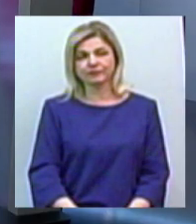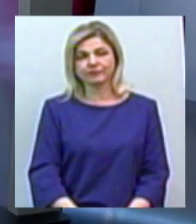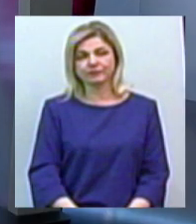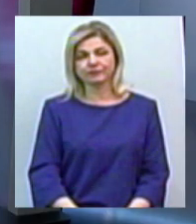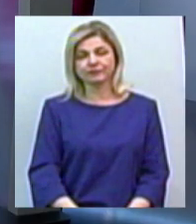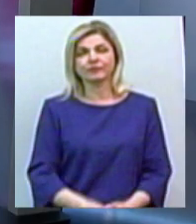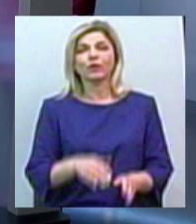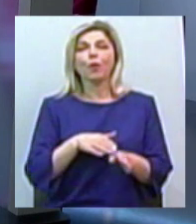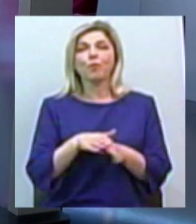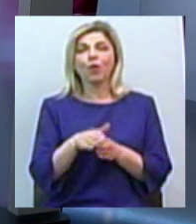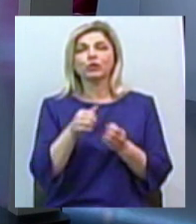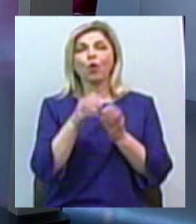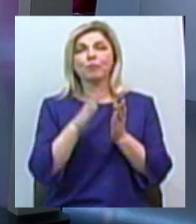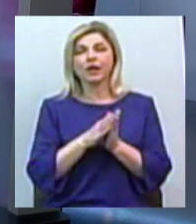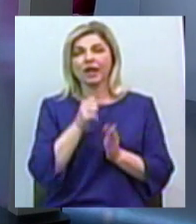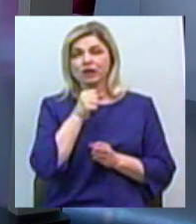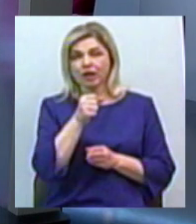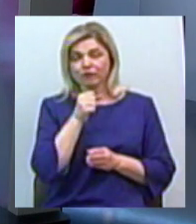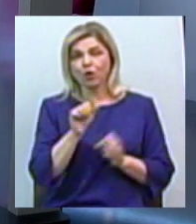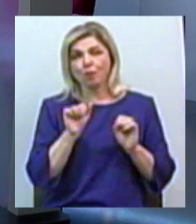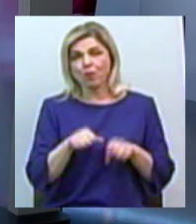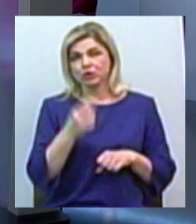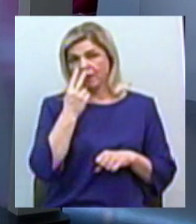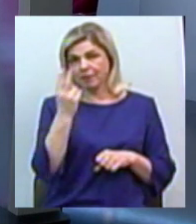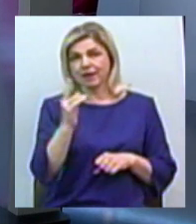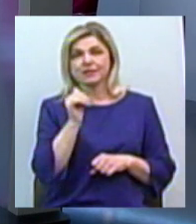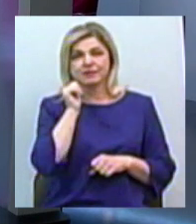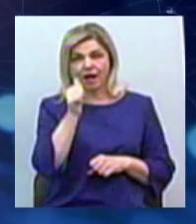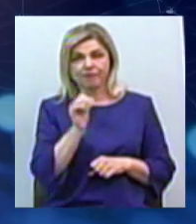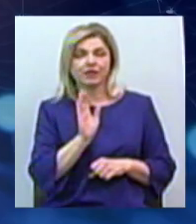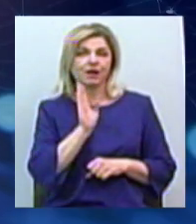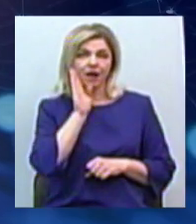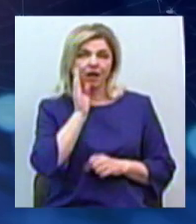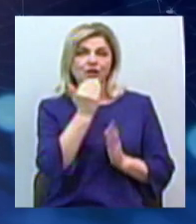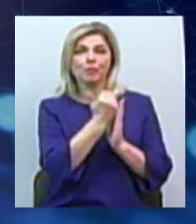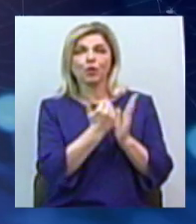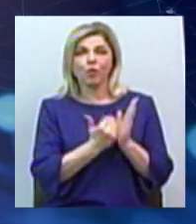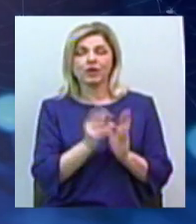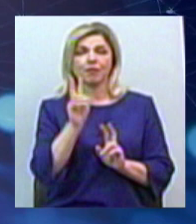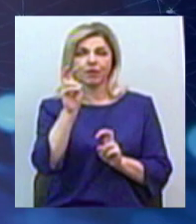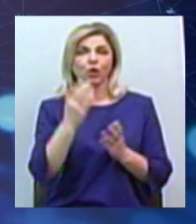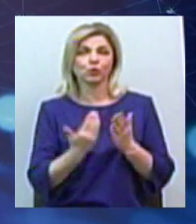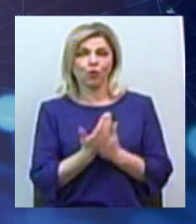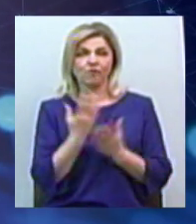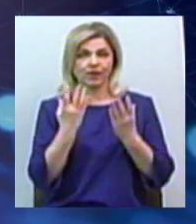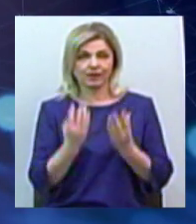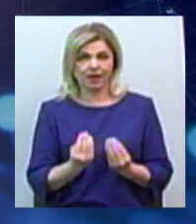У повному обсязі ці інтерв'ю ви зможете переглянути завтра зранку у програмі «Новий день». Дякую колегам.